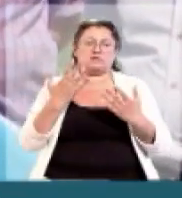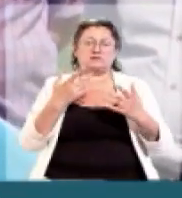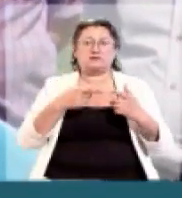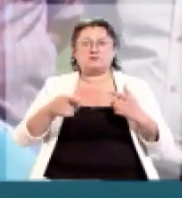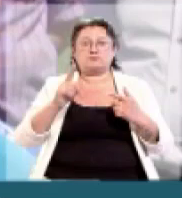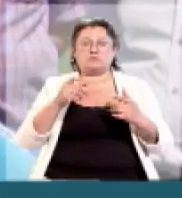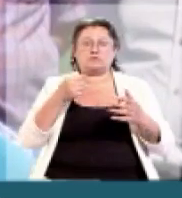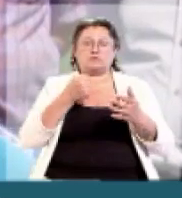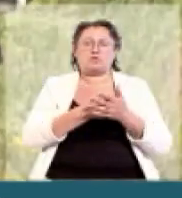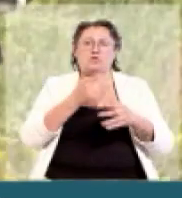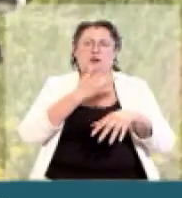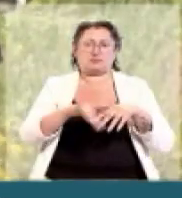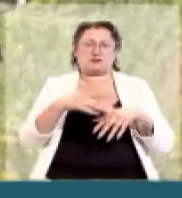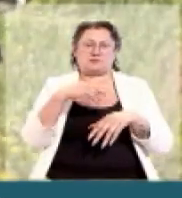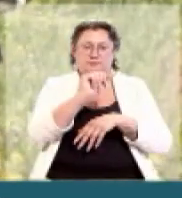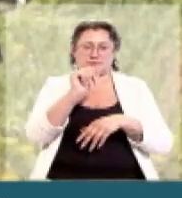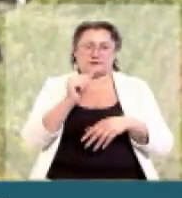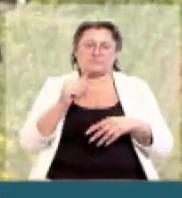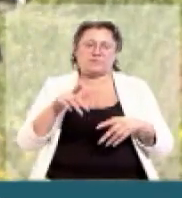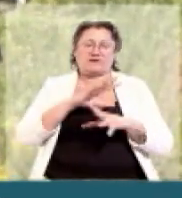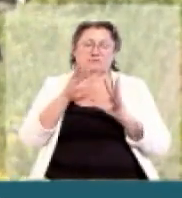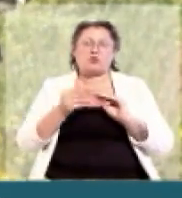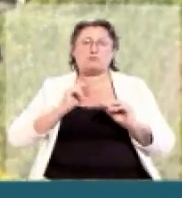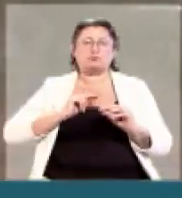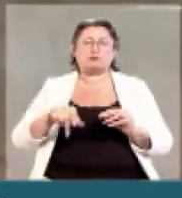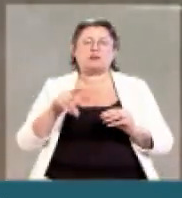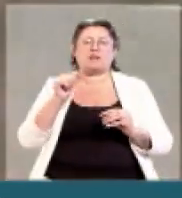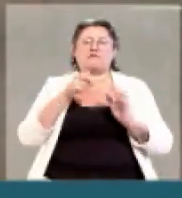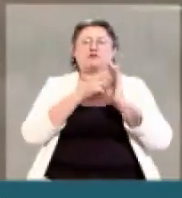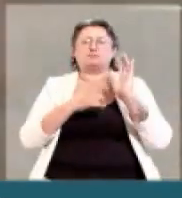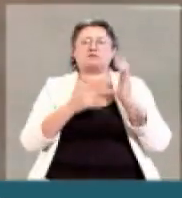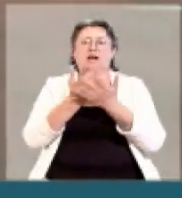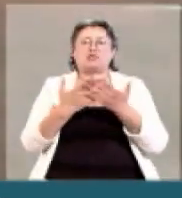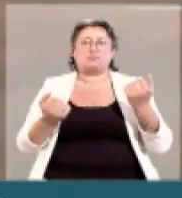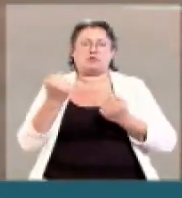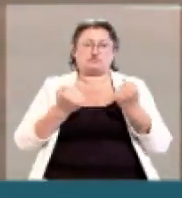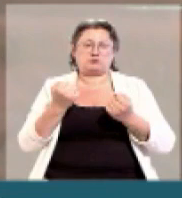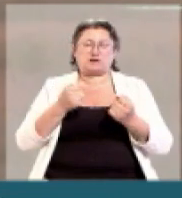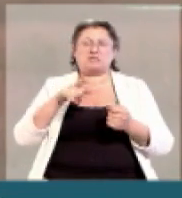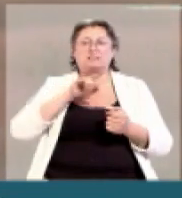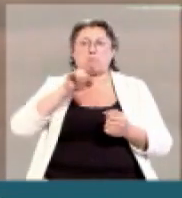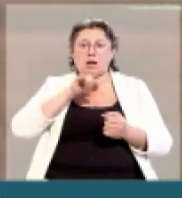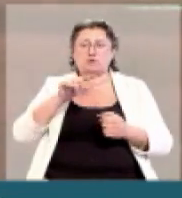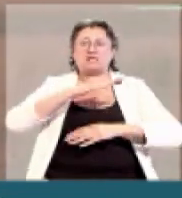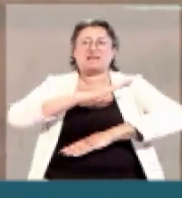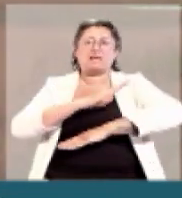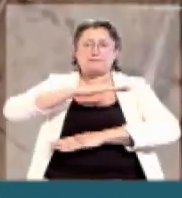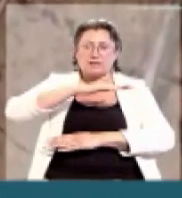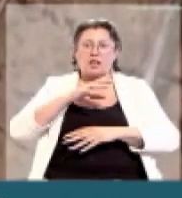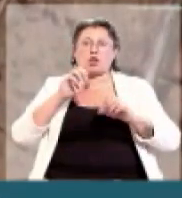мы добьем ее моментально. Всего на полях области работает 18 единиц различной техники, среди которой самолеты,